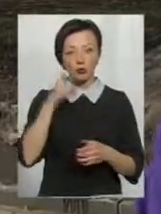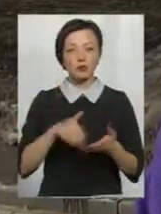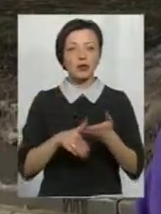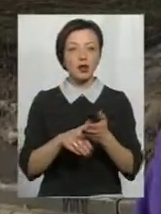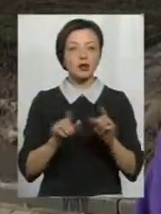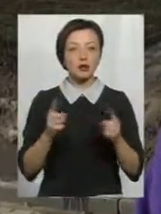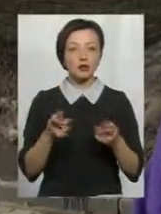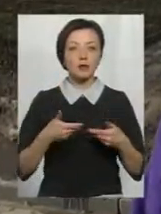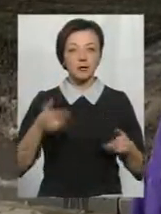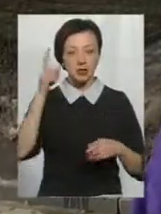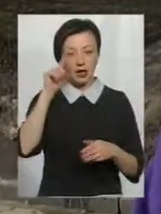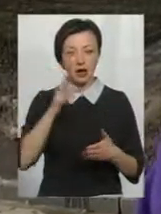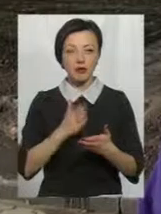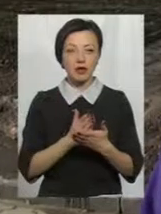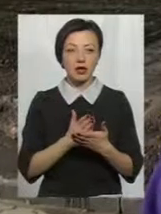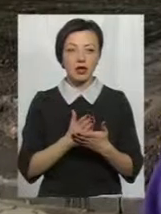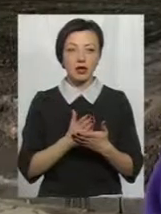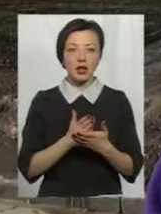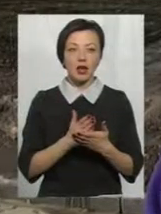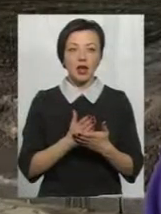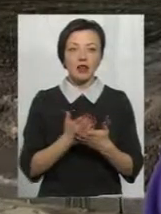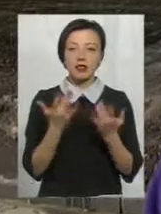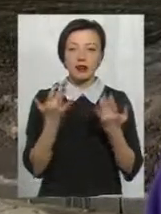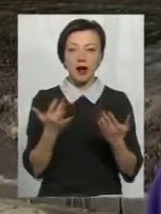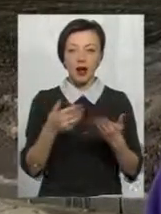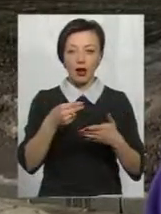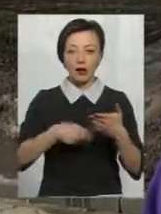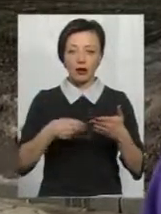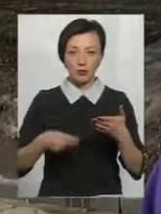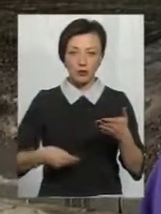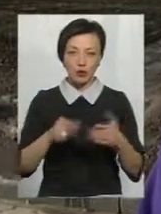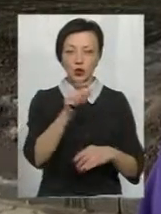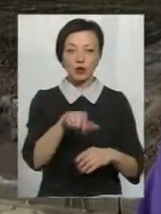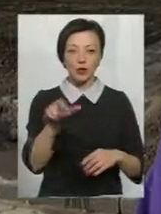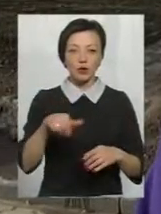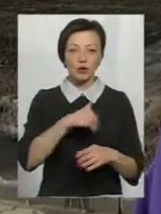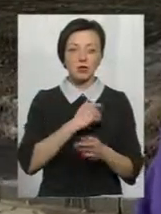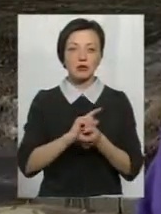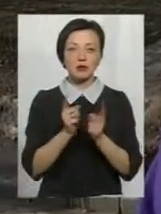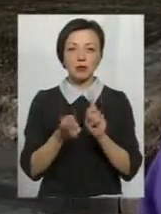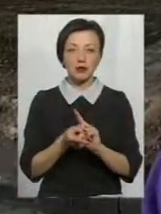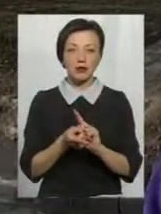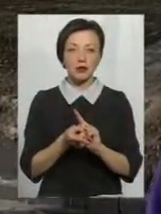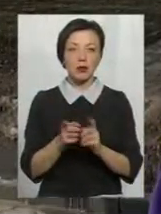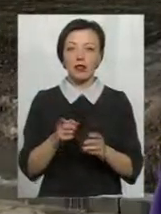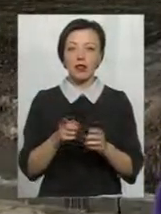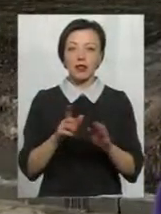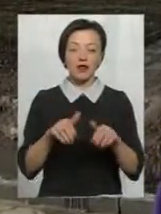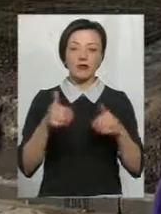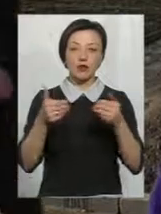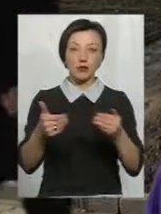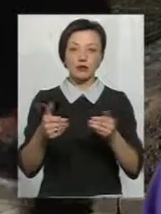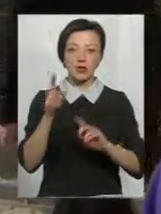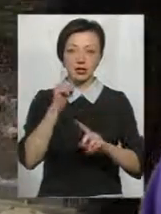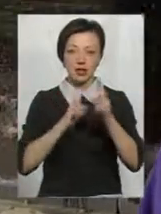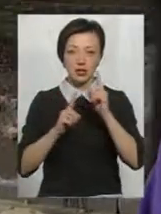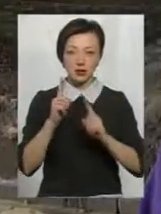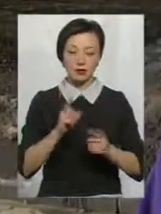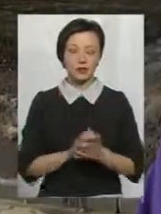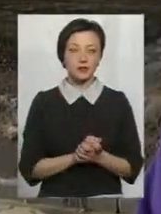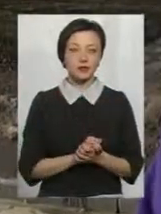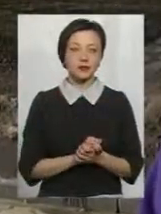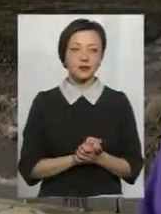що ми знаємо, там є межа. Якщо не набирається кількість людей, які би хотіли змін якихось, да, то петиція не виноситься на сесію міської чи